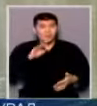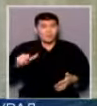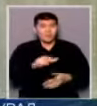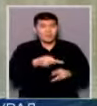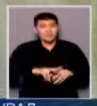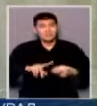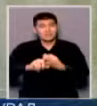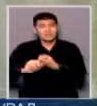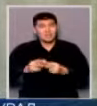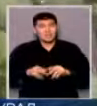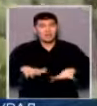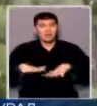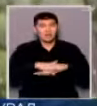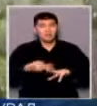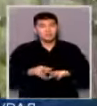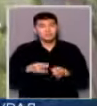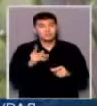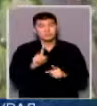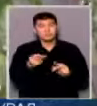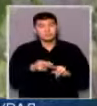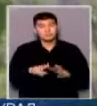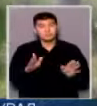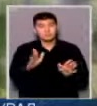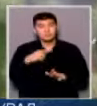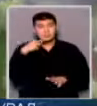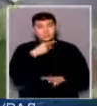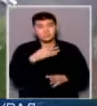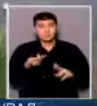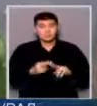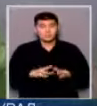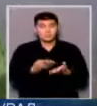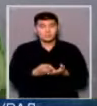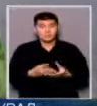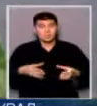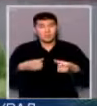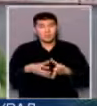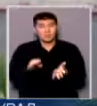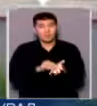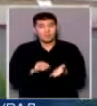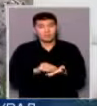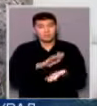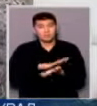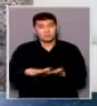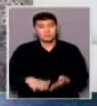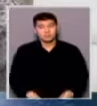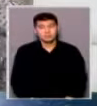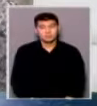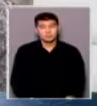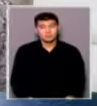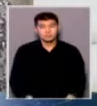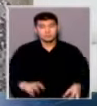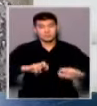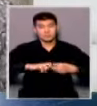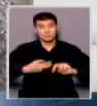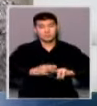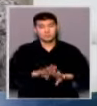В связи с этим общественность поддерживает предложение о том, чтобы экономили потребление воды за счет ее повторной очистки. А проблема обмеления